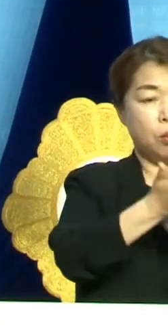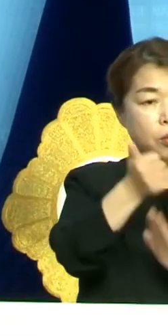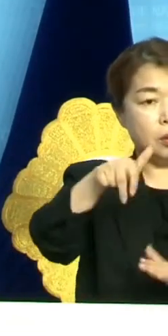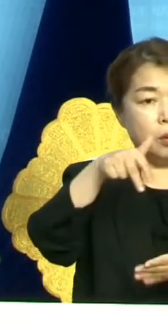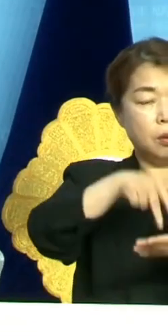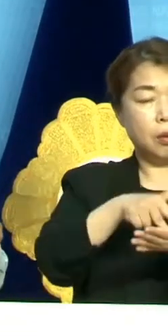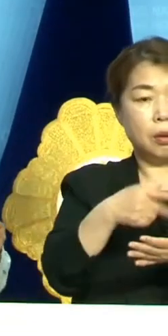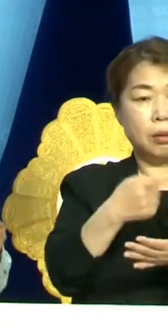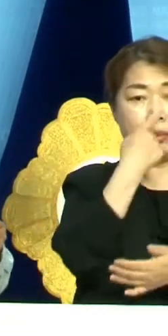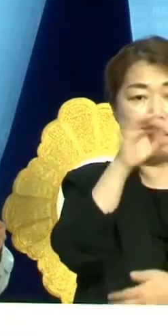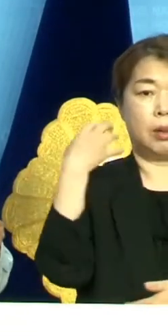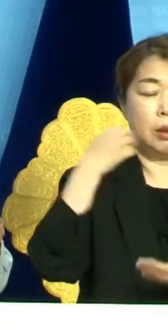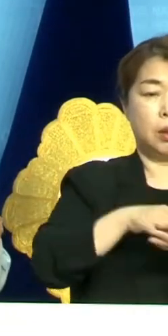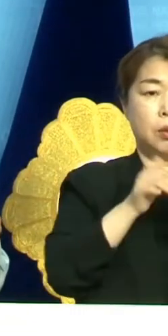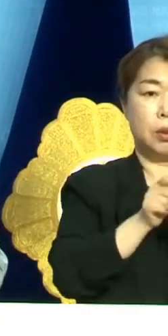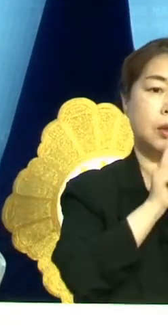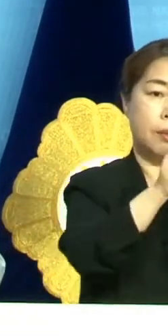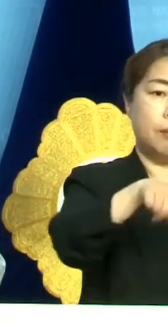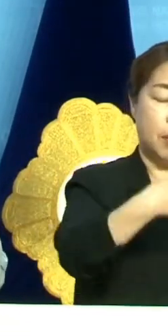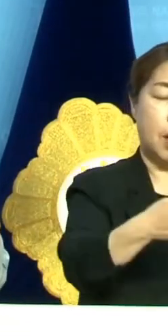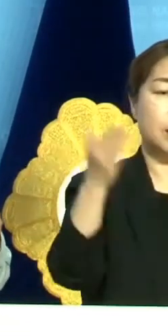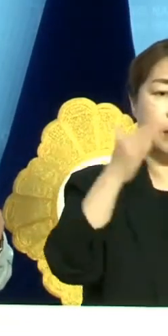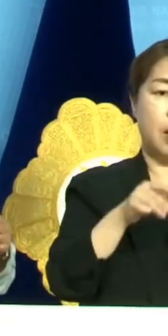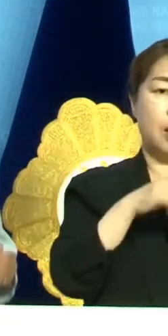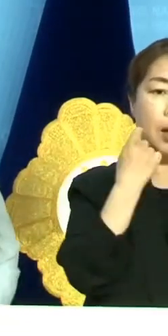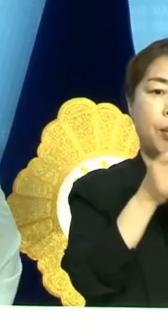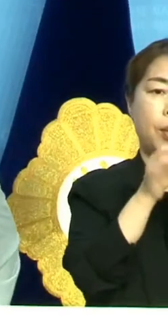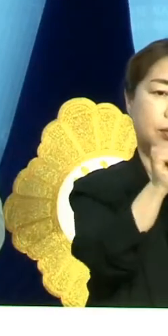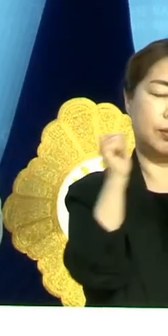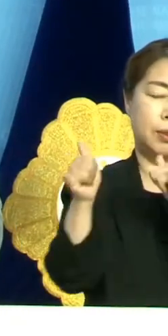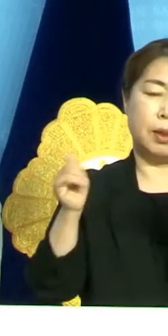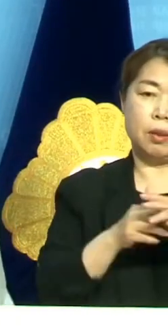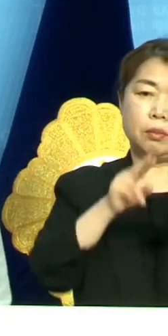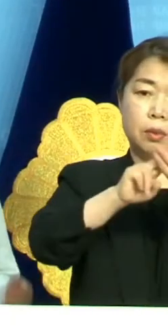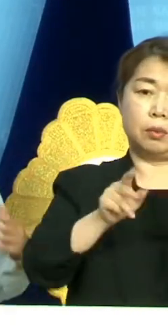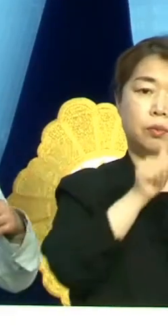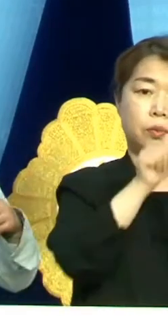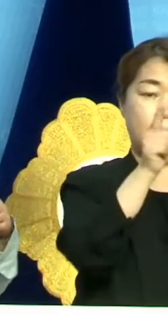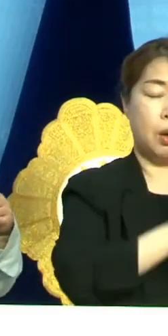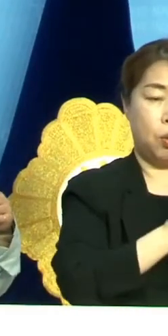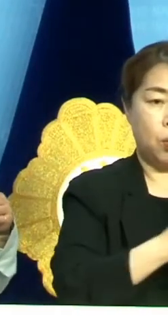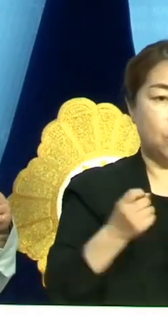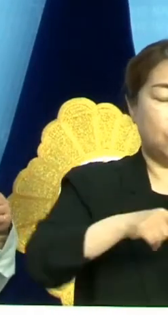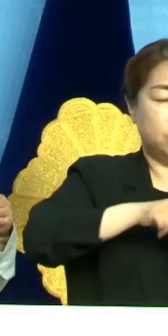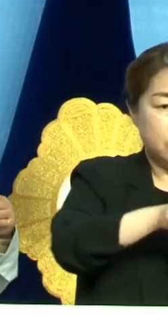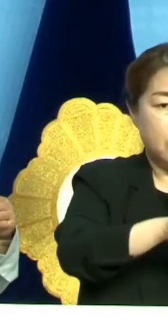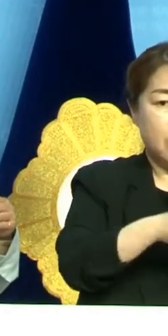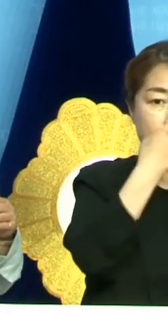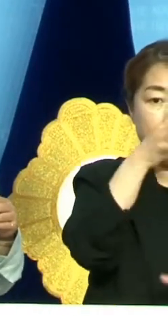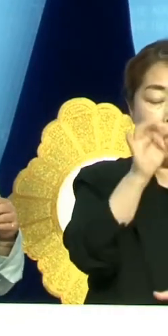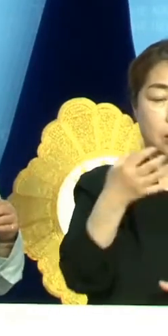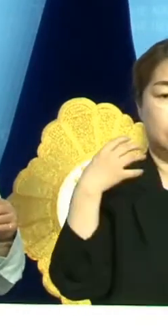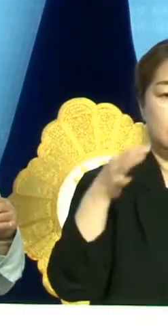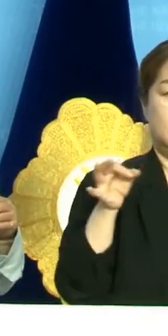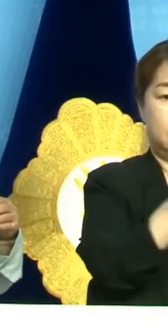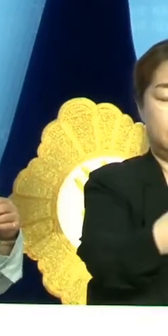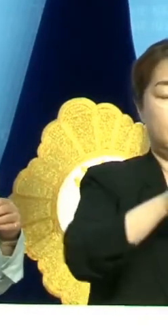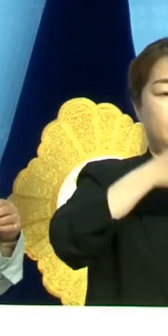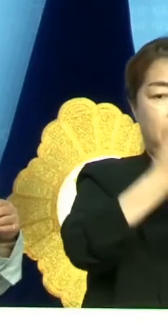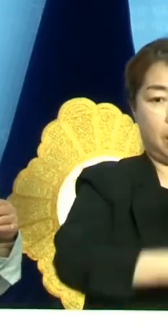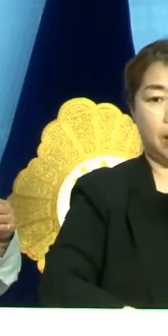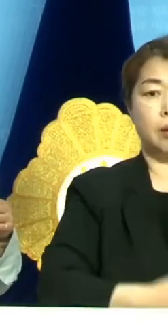등록금 반환 소송에 참여한 학생들에게 개별적으로 연락하여 소송 취하를 강요하고 장학금 지급 에서 배제했다 는